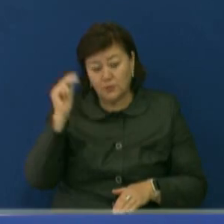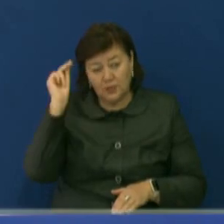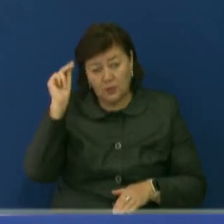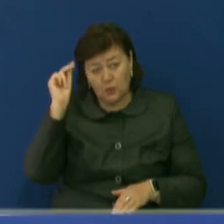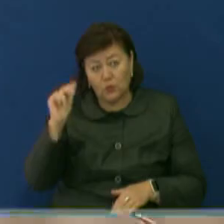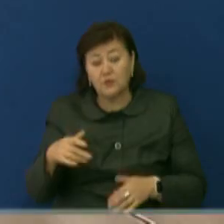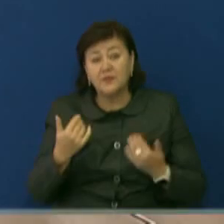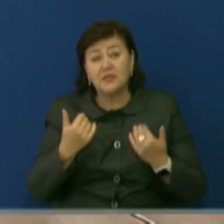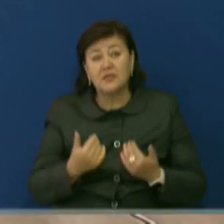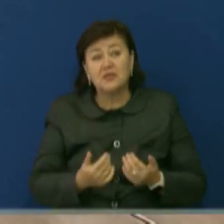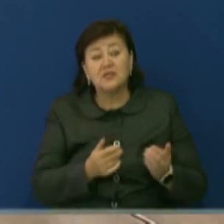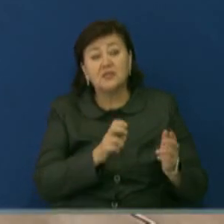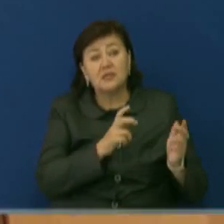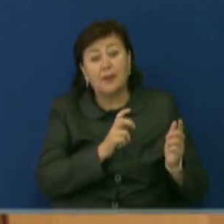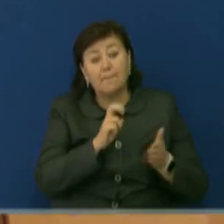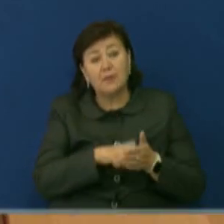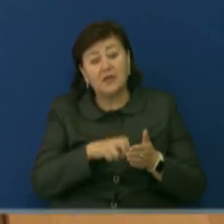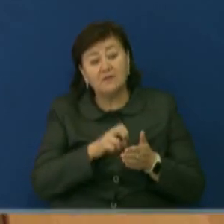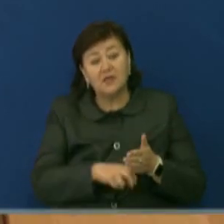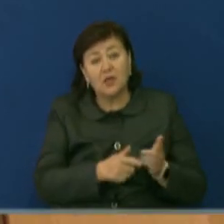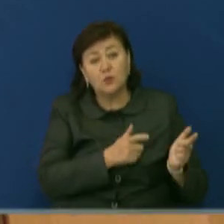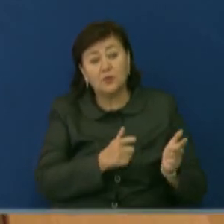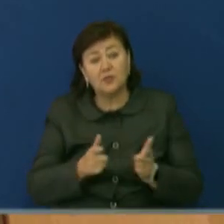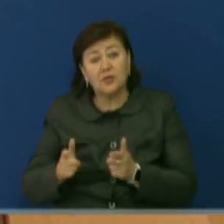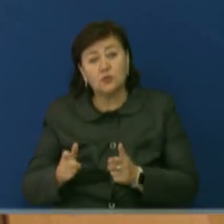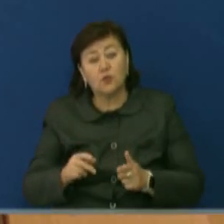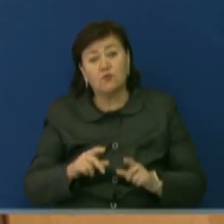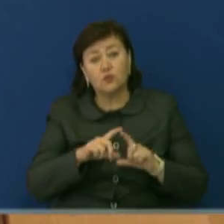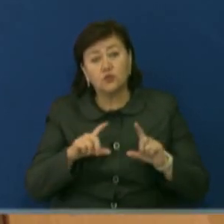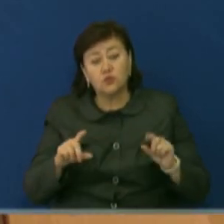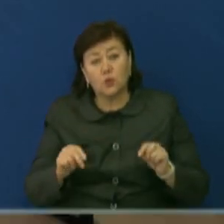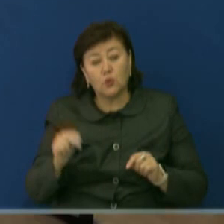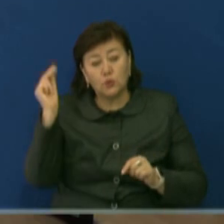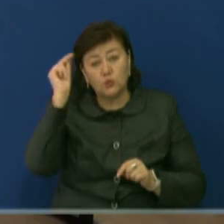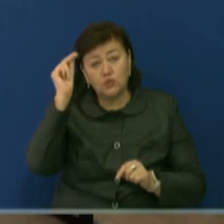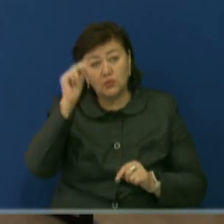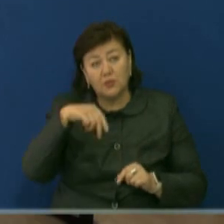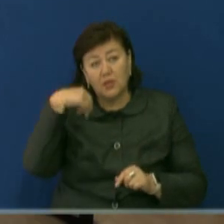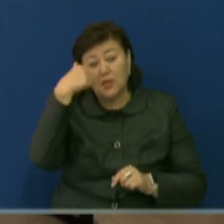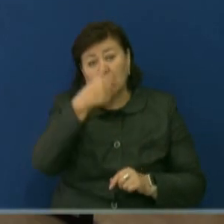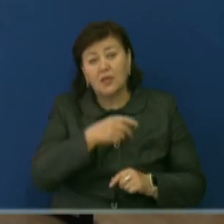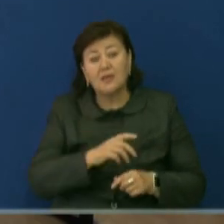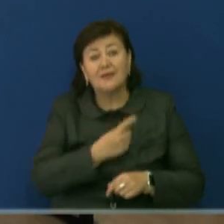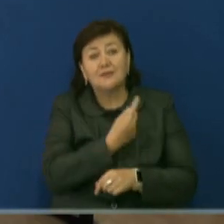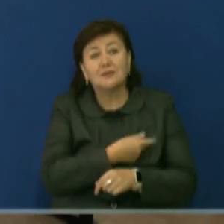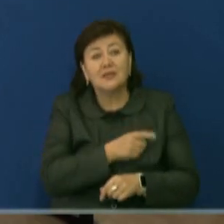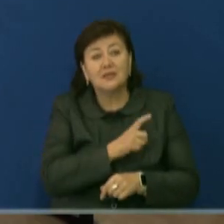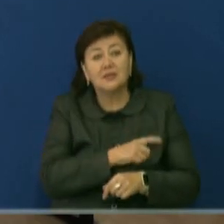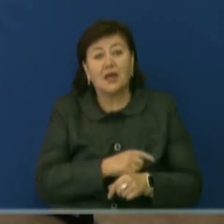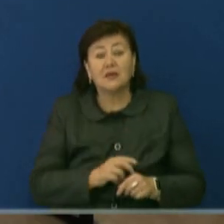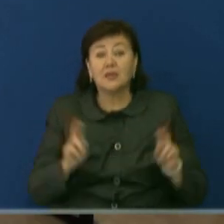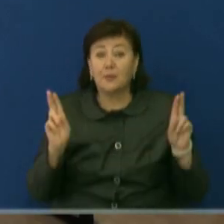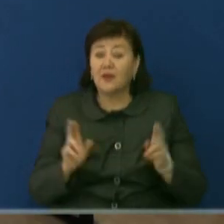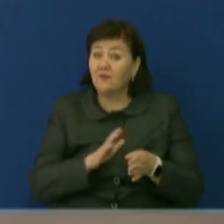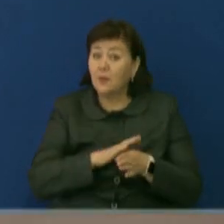санитарно-эпидемиологические работники проверяют готовность школ к учебному году. В том числе они проверяются на соответствие санитарно-эпидемиологическим требованиям.